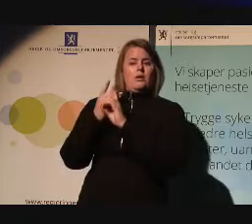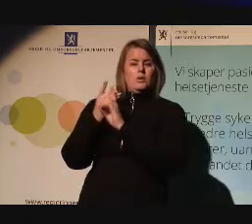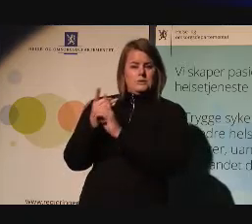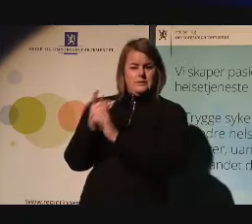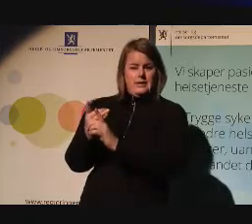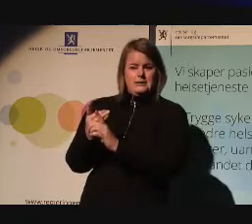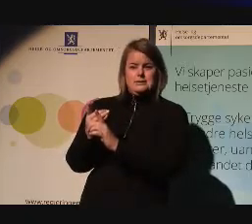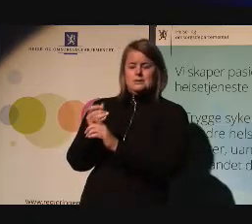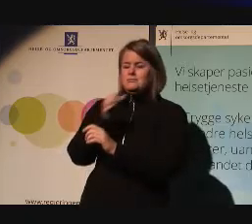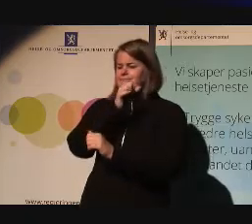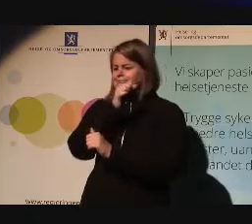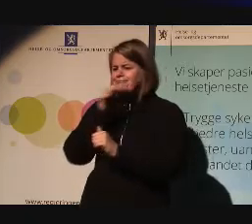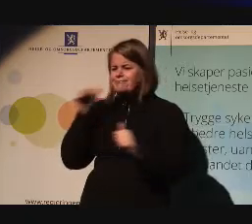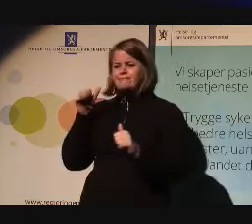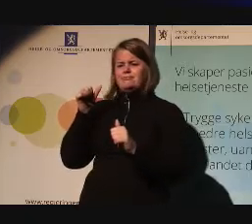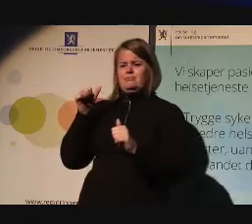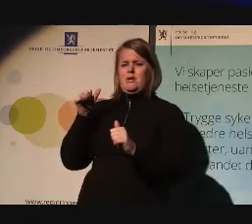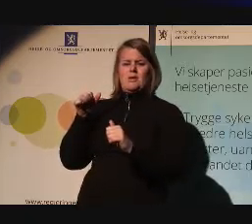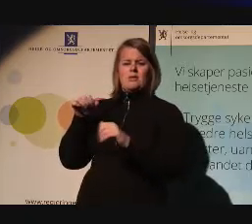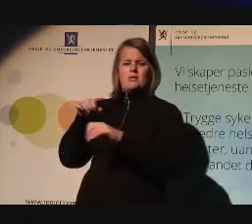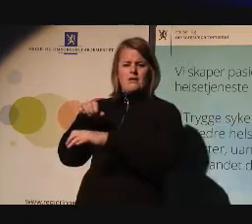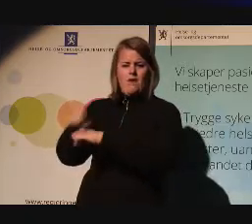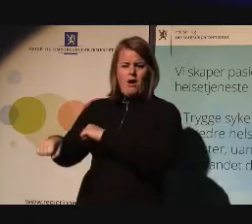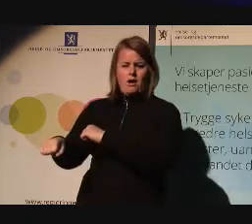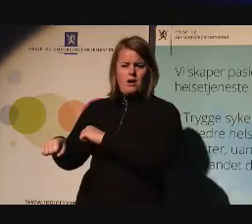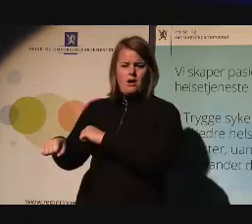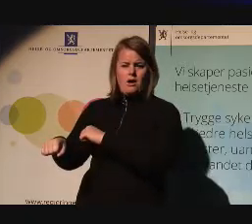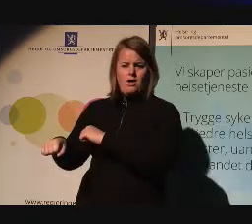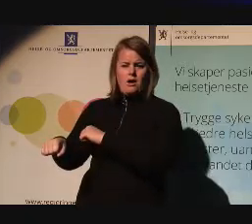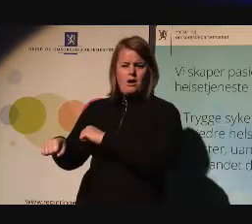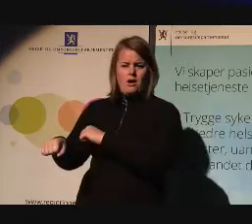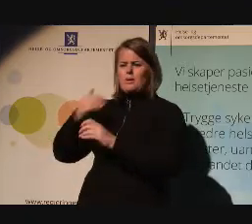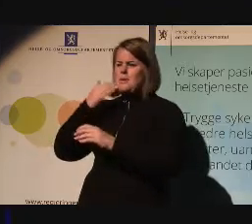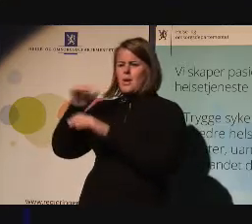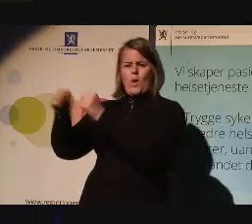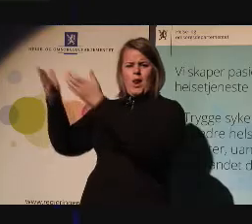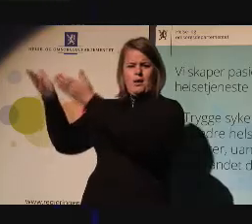mening ødeleggende tvangsbruken overfor Ida.